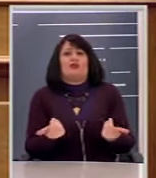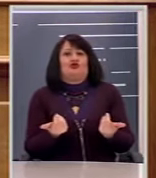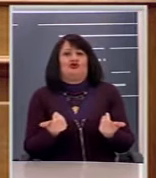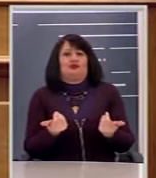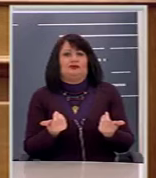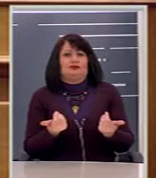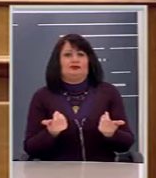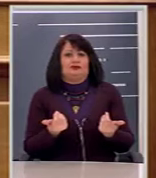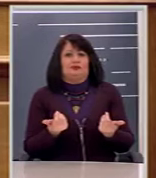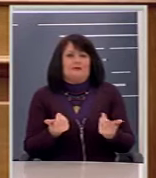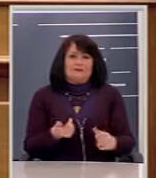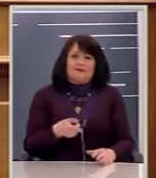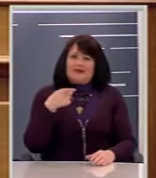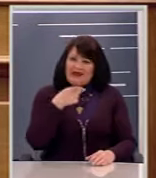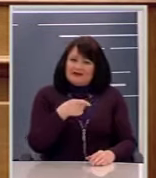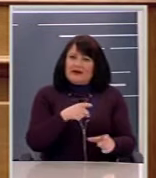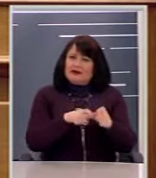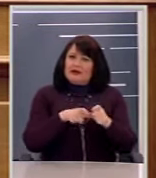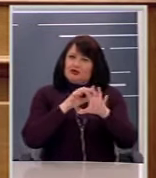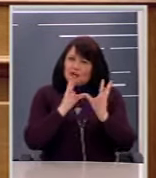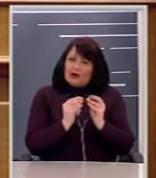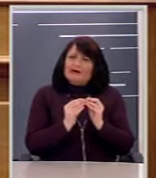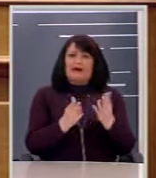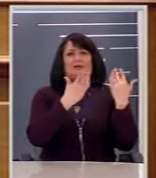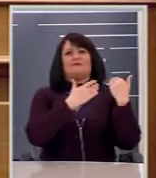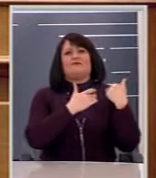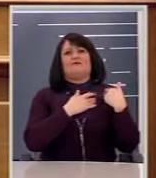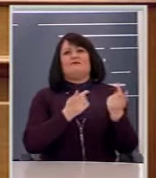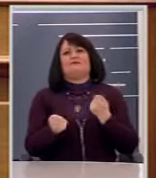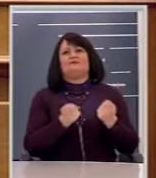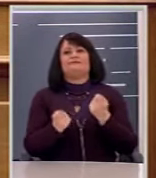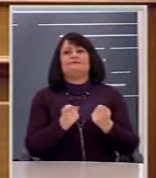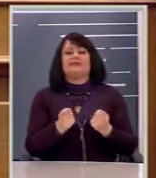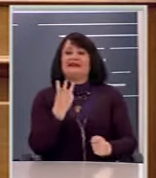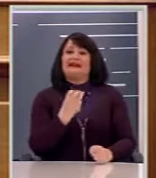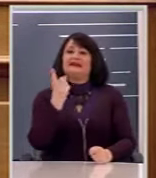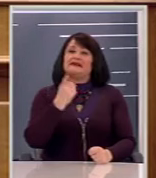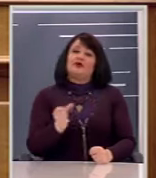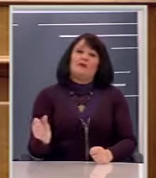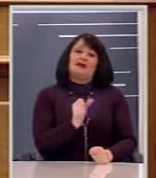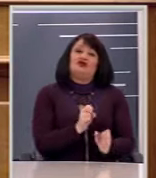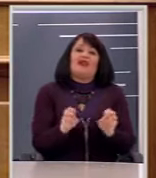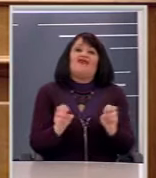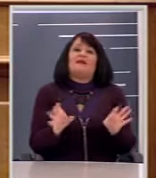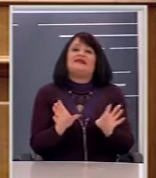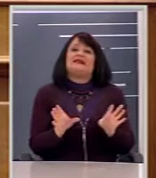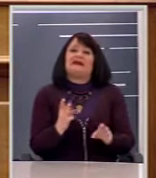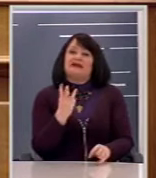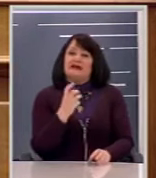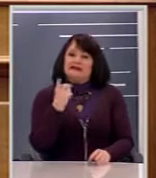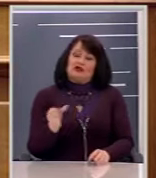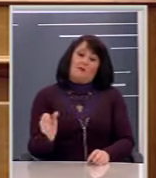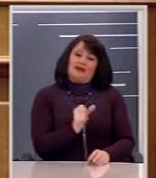οποίοι, θα θυμίσω, ότι ήταν και αυτοί που χειριζόντουσαν τις επιστροφές του 30% της διαφημιστικής δαπάνης που